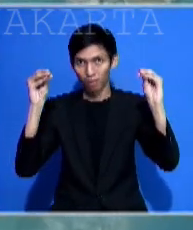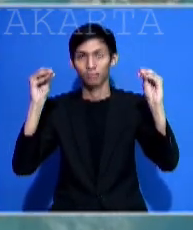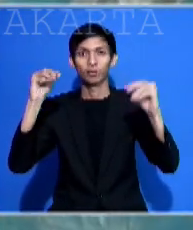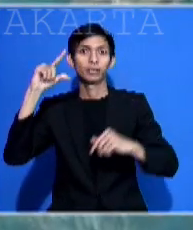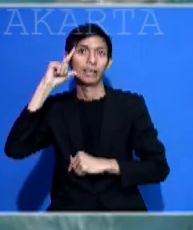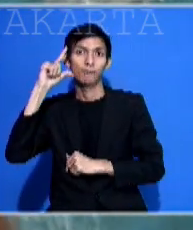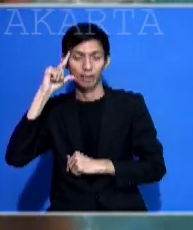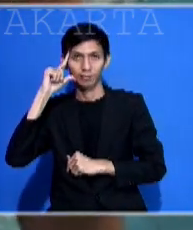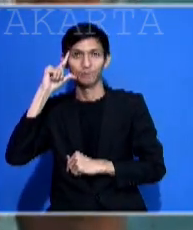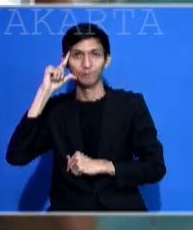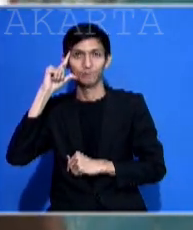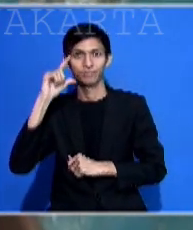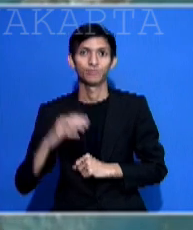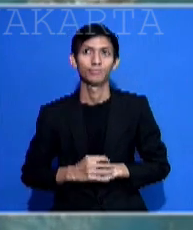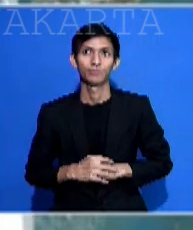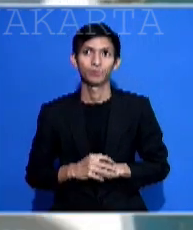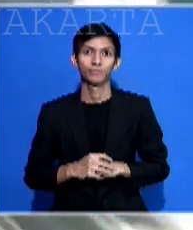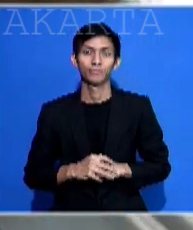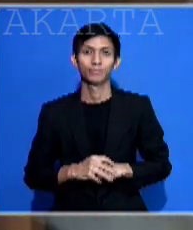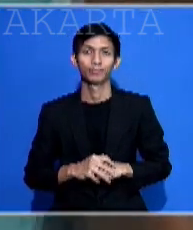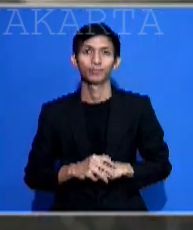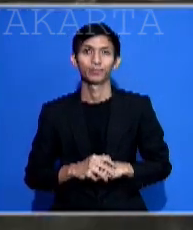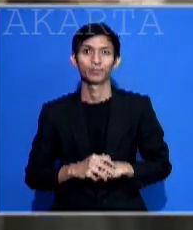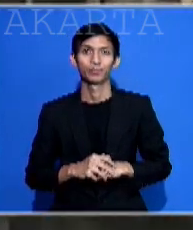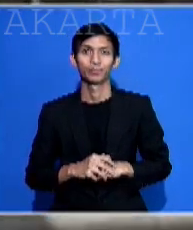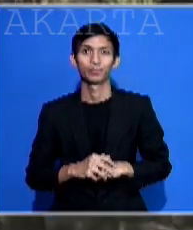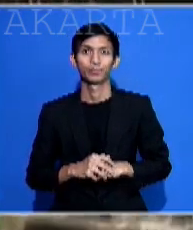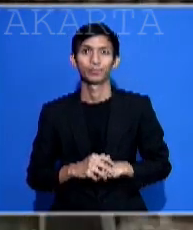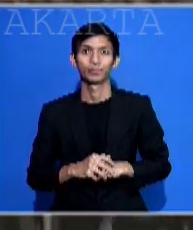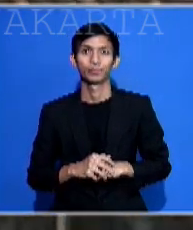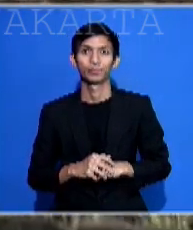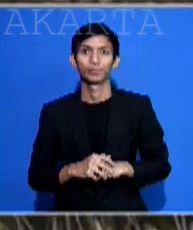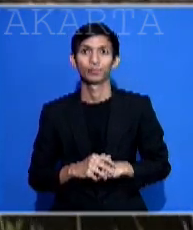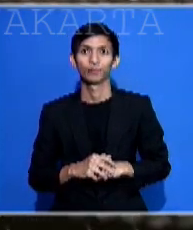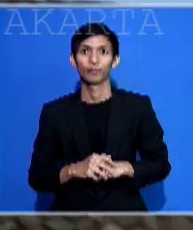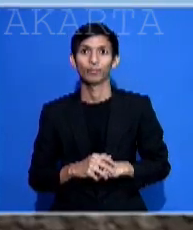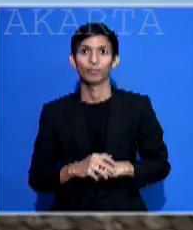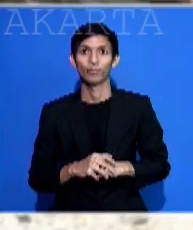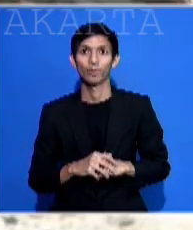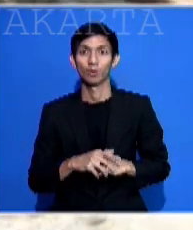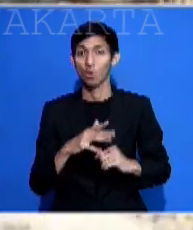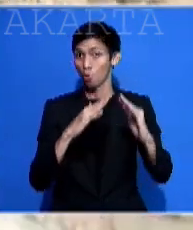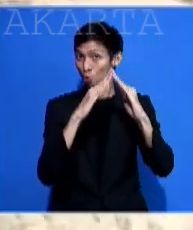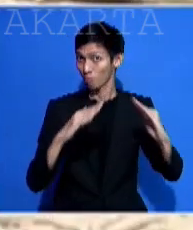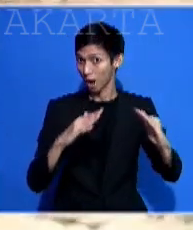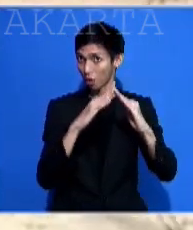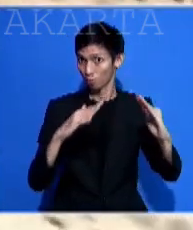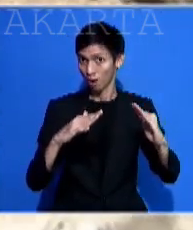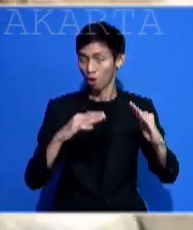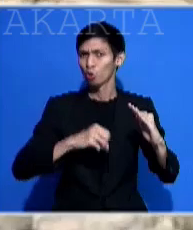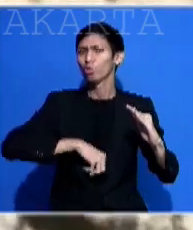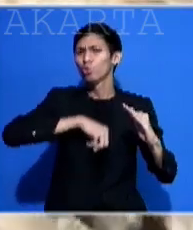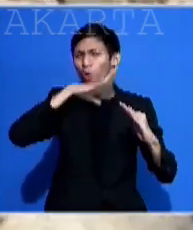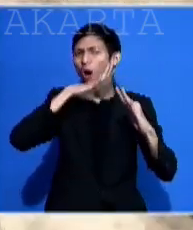atau rw35 Kelurahan madur Jao kapanewon Prambanan Kabupaten Sleman sebagian besar material rumah yang sudah berusia tua dengan